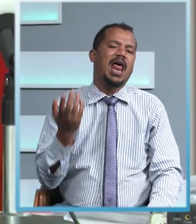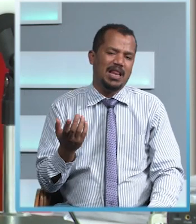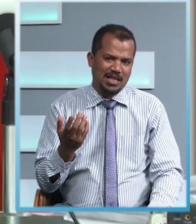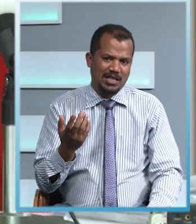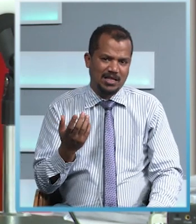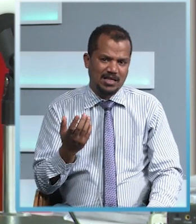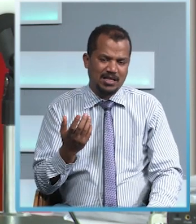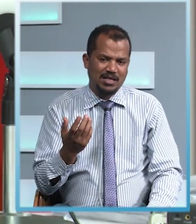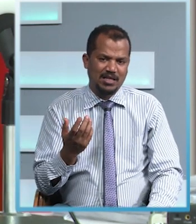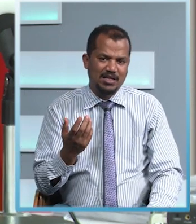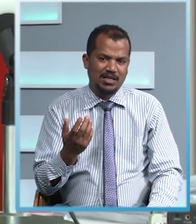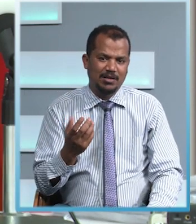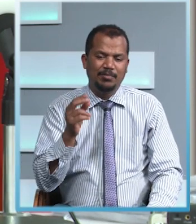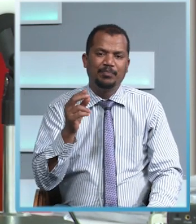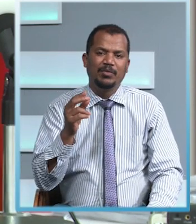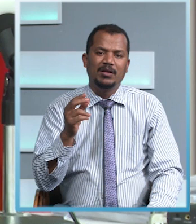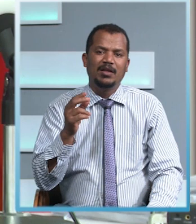ሰምተናል።